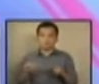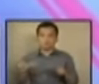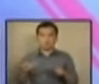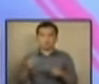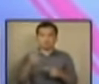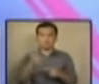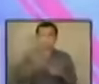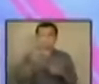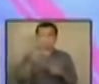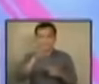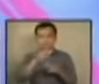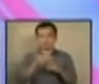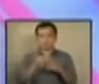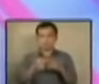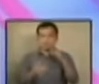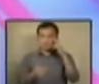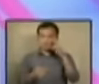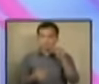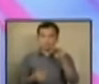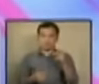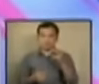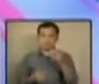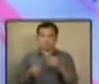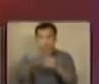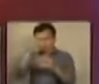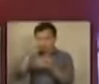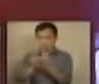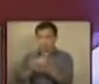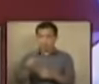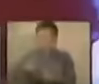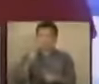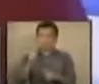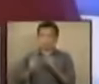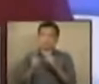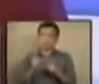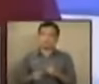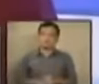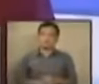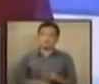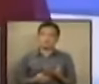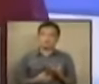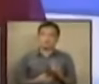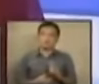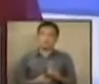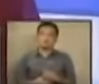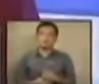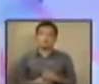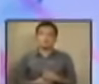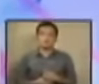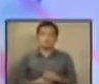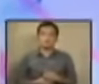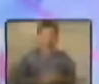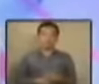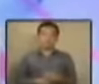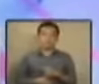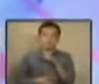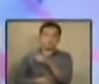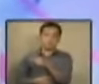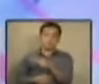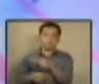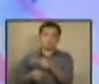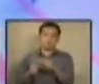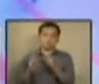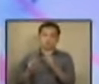Rondon. So si Mr. Ho ay makipag-usap. Mukhang natakot ho ata. Kaya ang kanya pong itinurong kakausapin